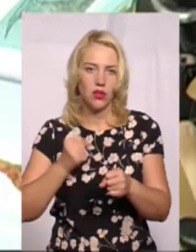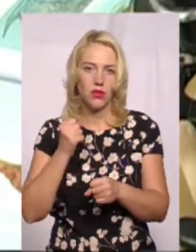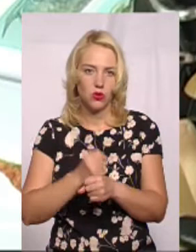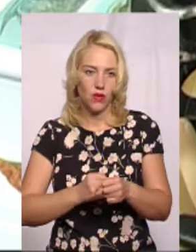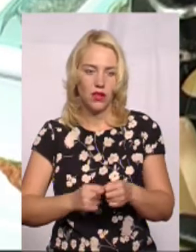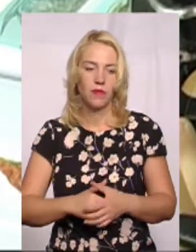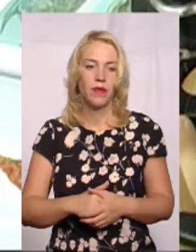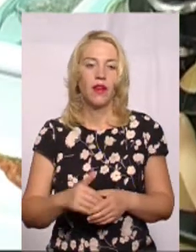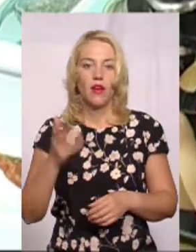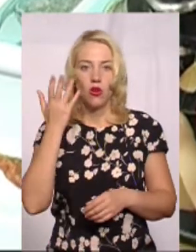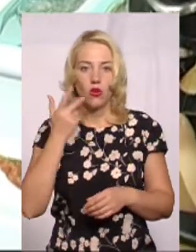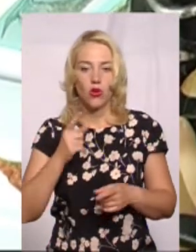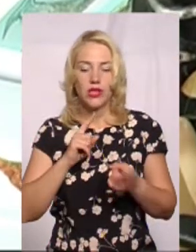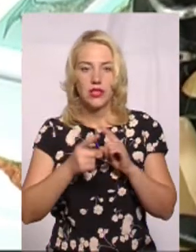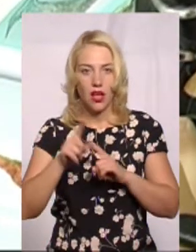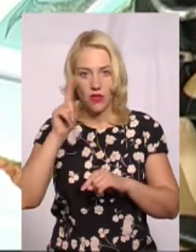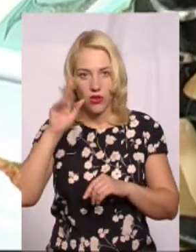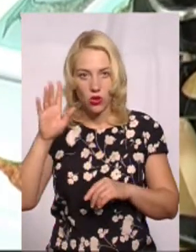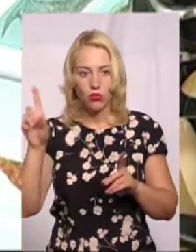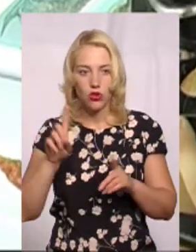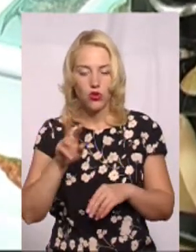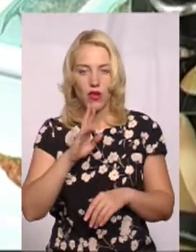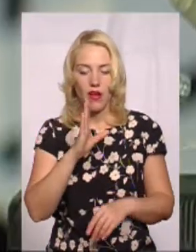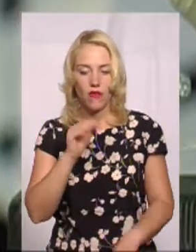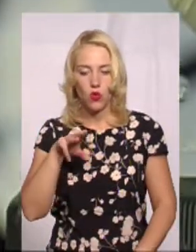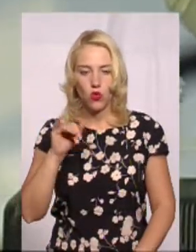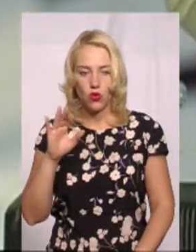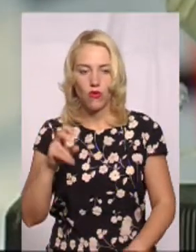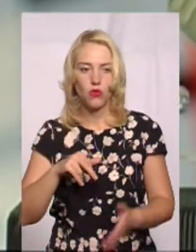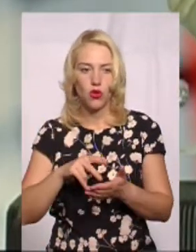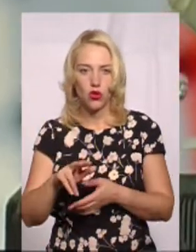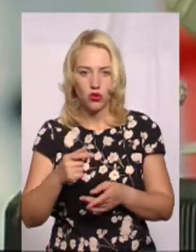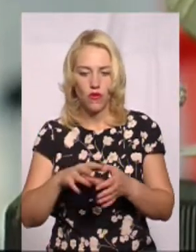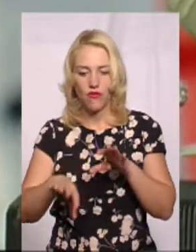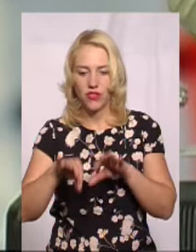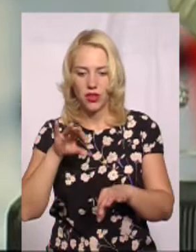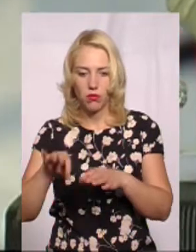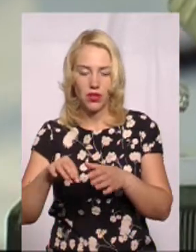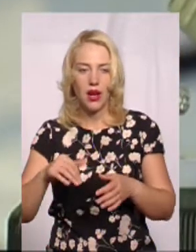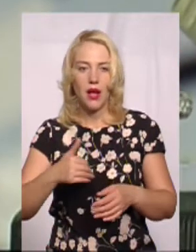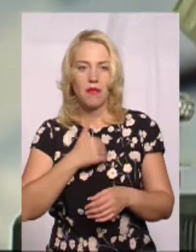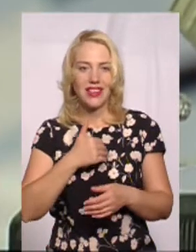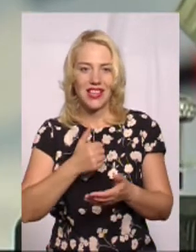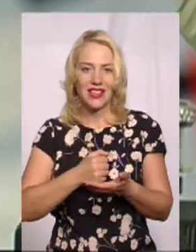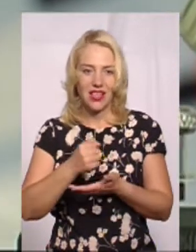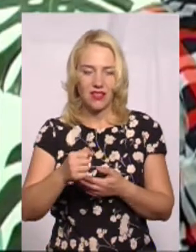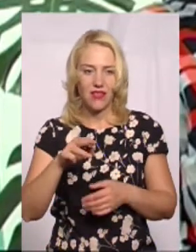працювали. Коли стало відомо, що Владислав Євтушок пройшов відбір претендентів на Олімпіаду в Тегеран, вчителька допомогти учню не могла. Школяр готувався